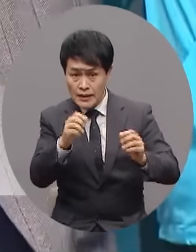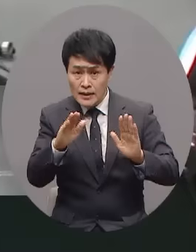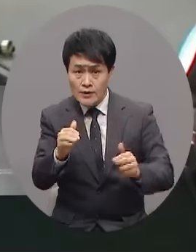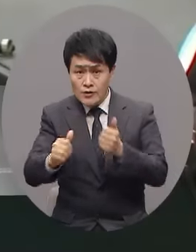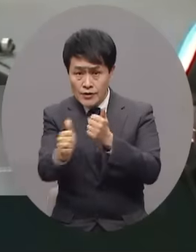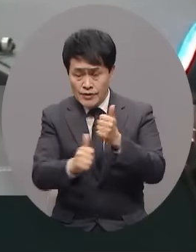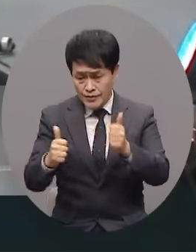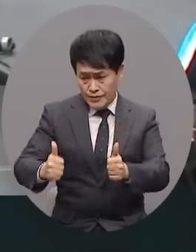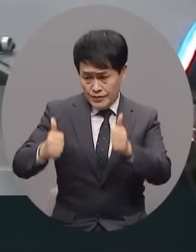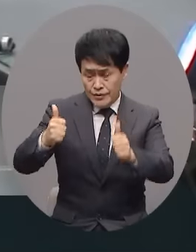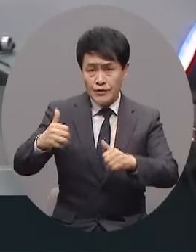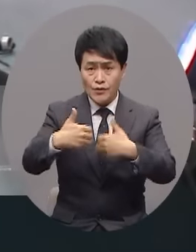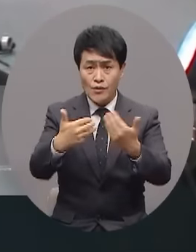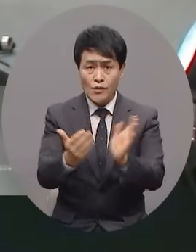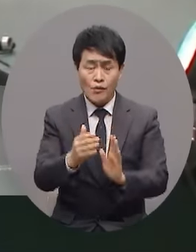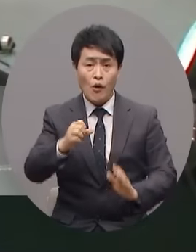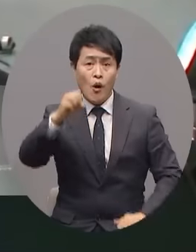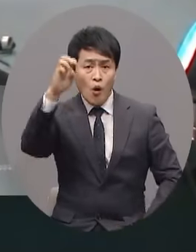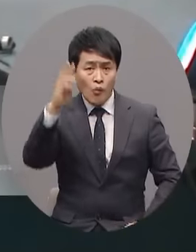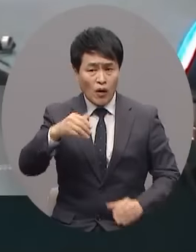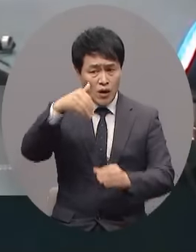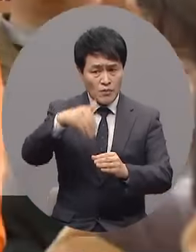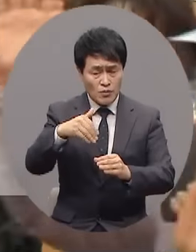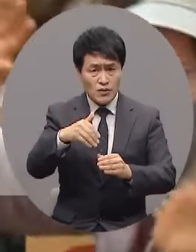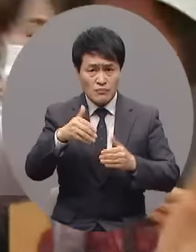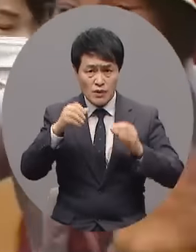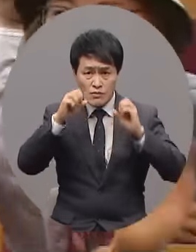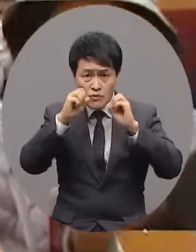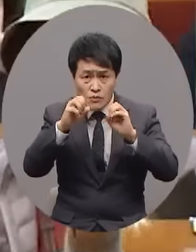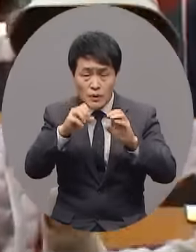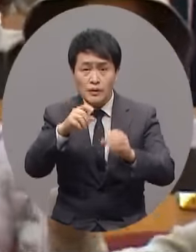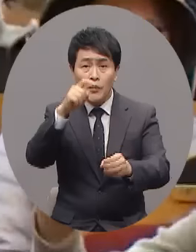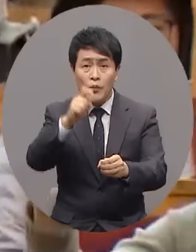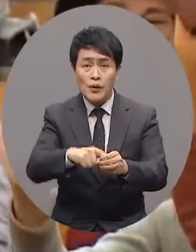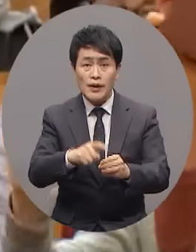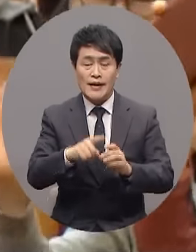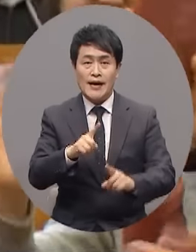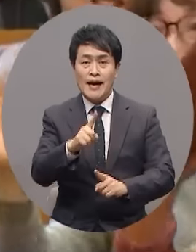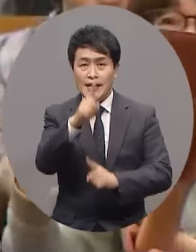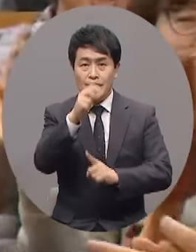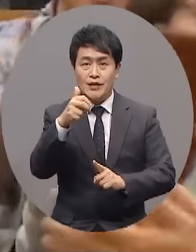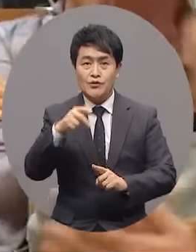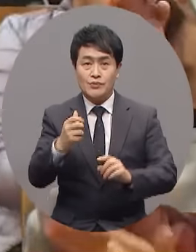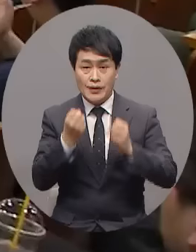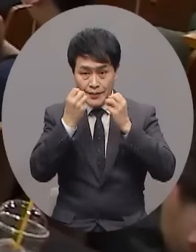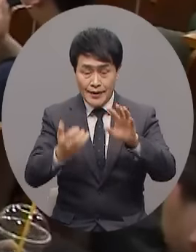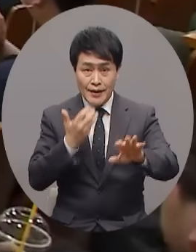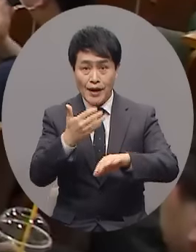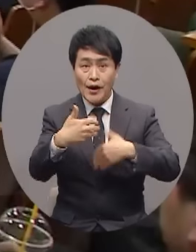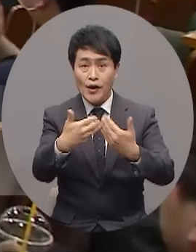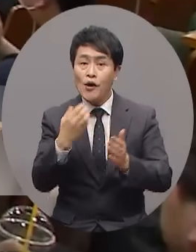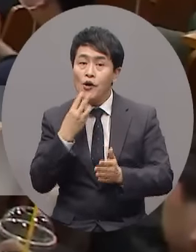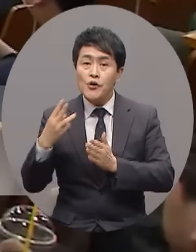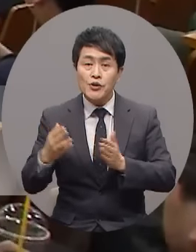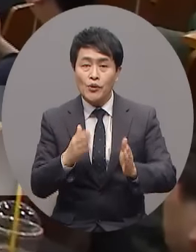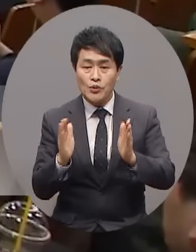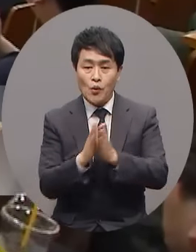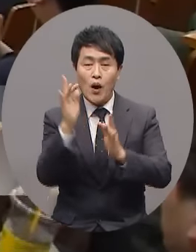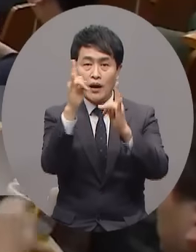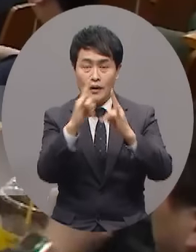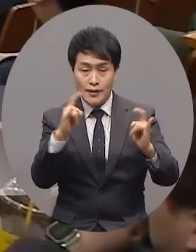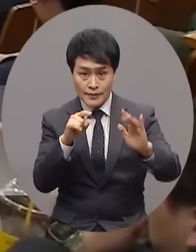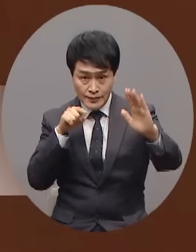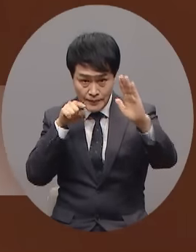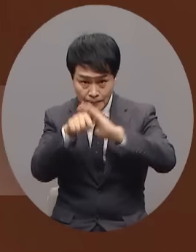광주 표심을 노리겠다는 의도로 해석됩니다. 이준석 개혁신당 대표는 경기도 화성을 찾아 지지를